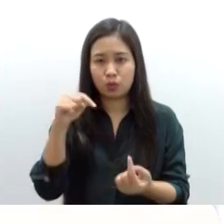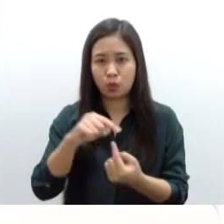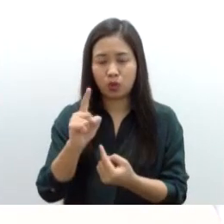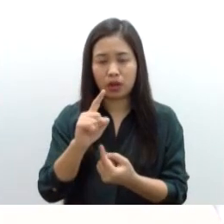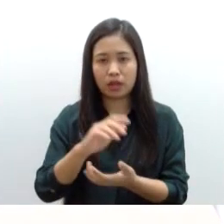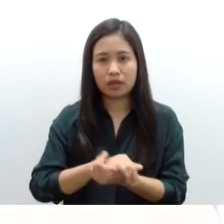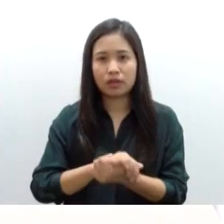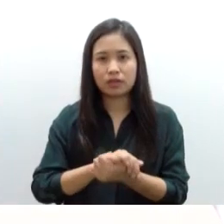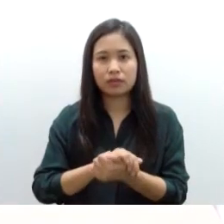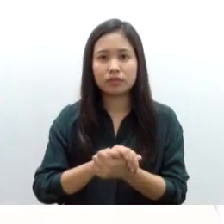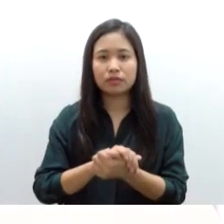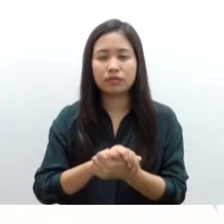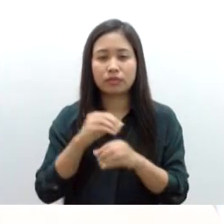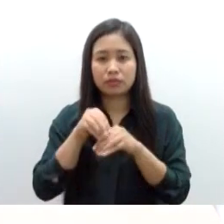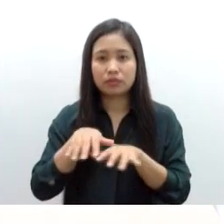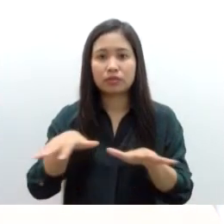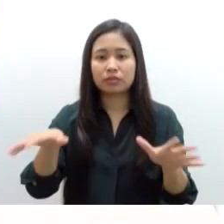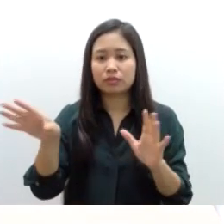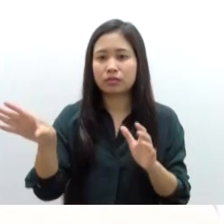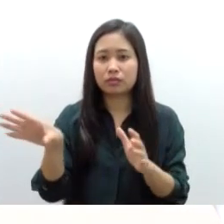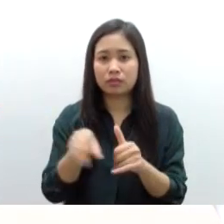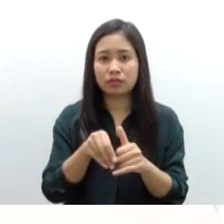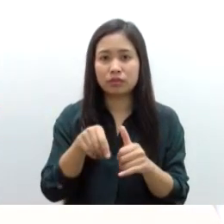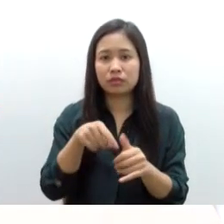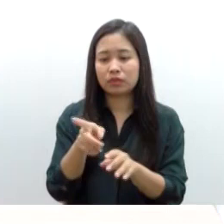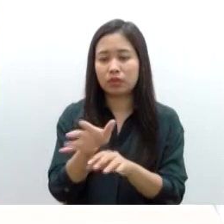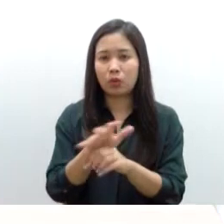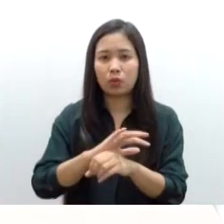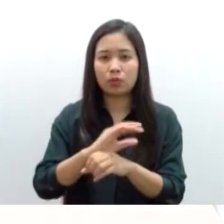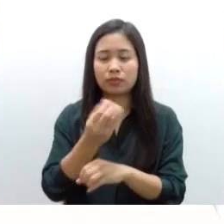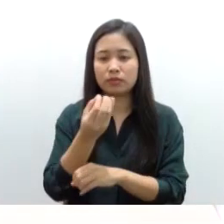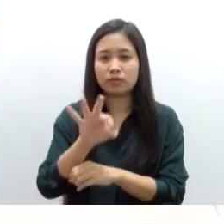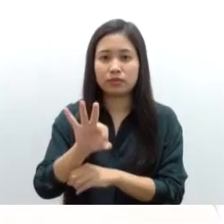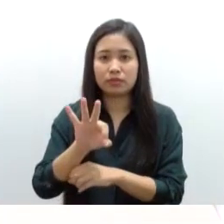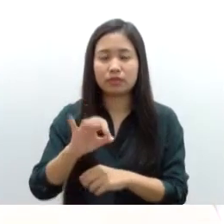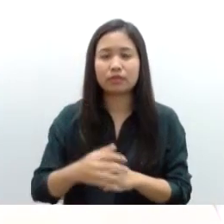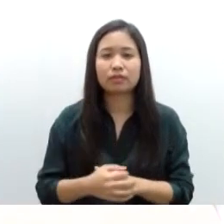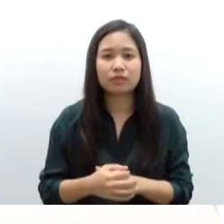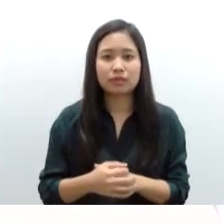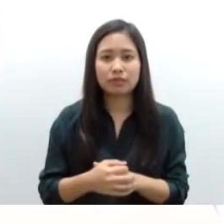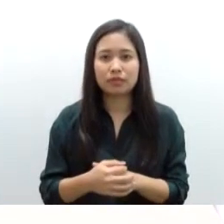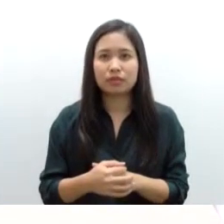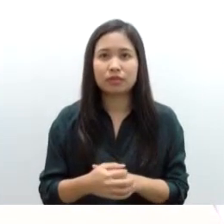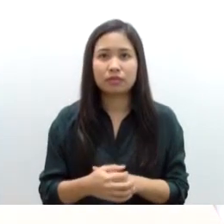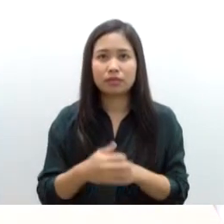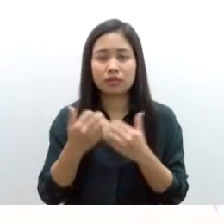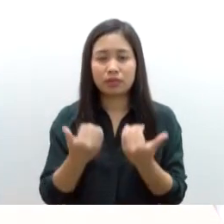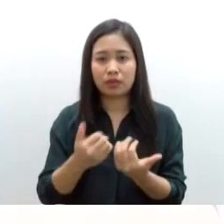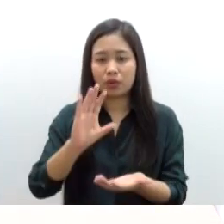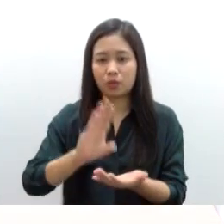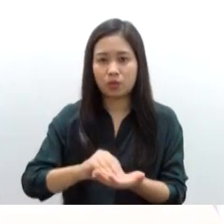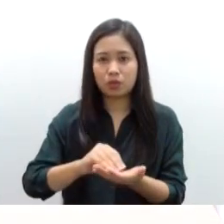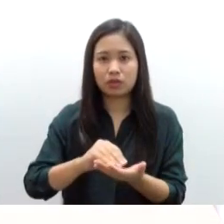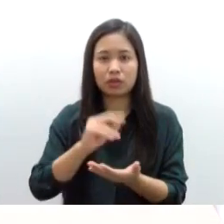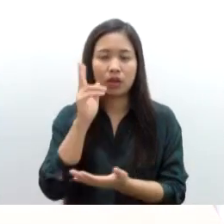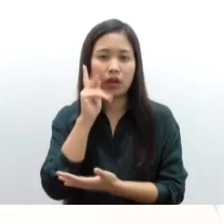านการณ์การแพร่ระบาดของเชื้อไวรัสโคโรนา2019หรือโควิด-19ซึ่งในข้อมูลที่ทางรายการพุ